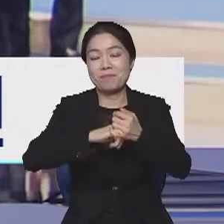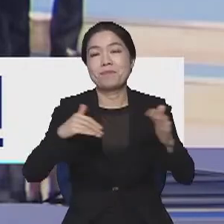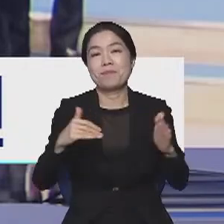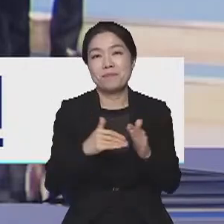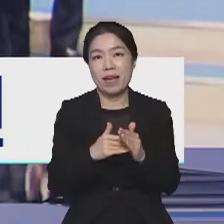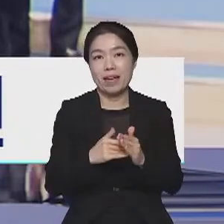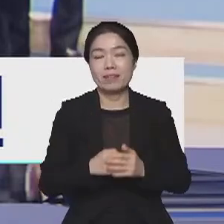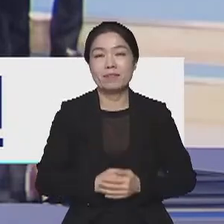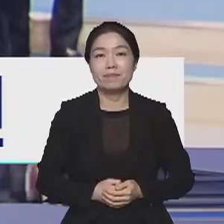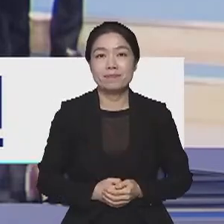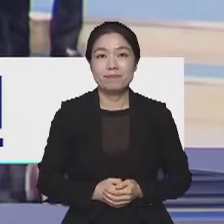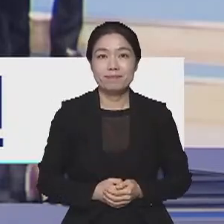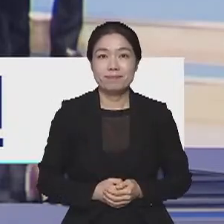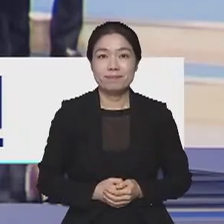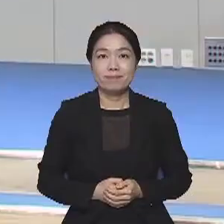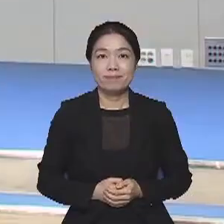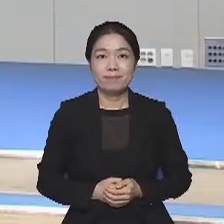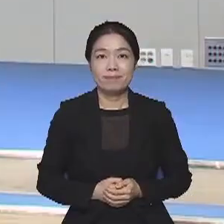김재현 기자입니다.